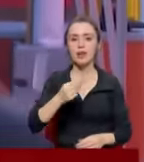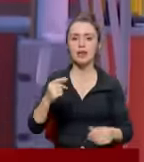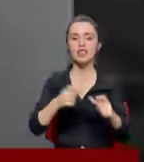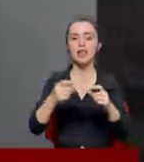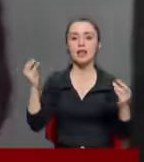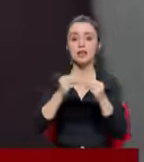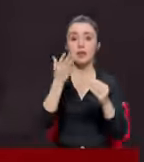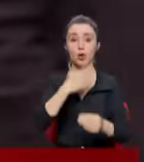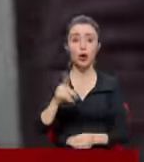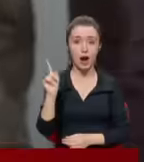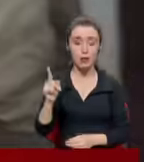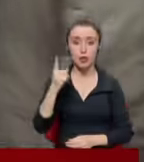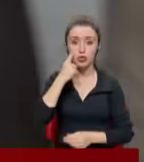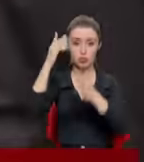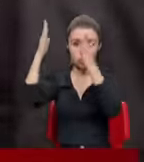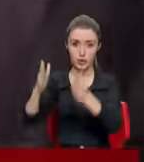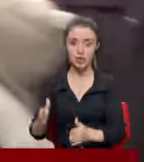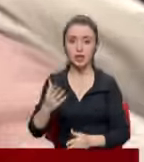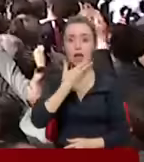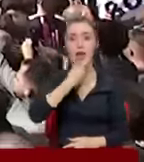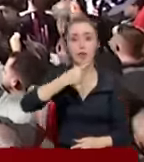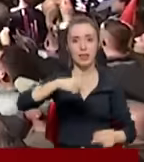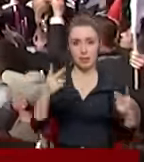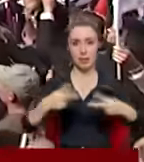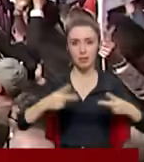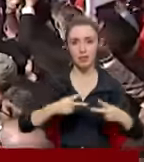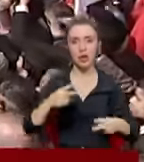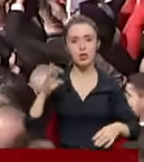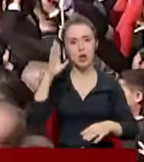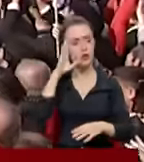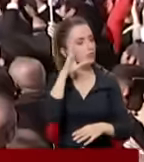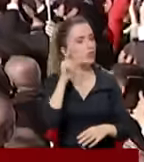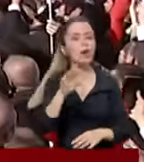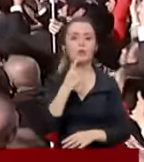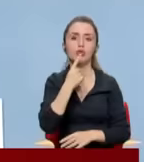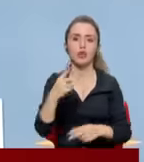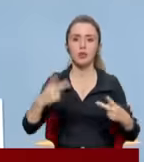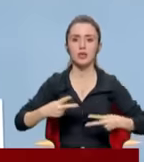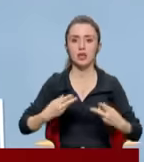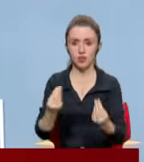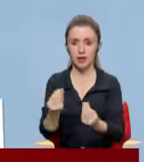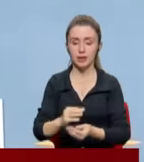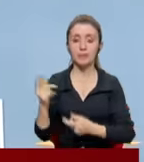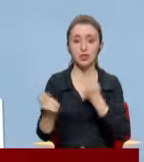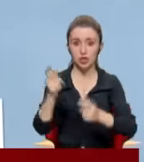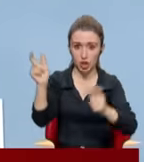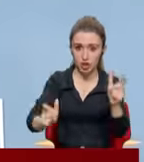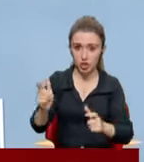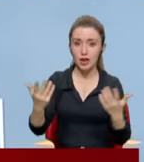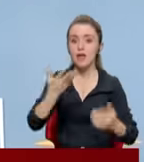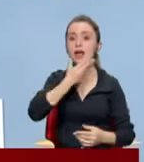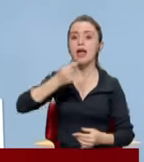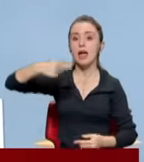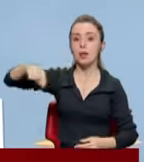zam verilmedi ama Erdoğan emeklilere mesajını görmezden gelmiyoruz diyerek verdi Çalışanlar ve